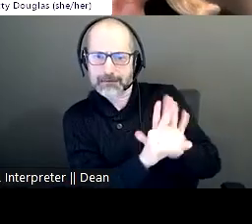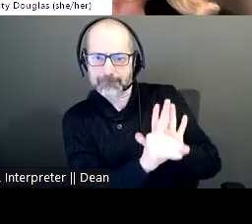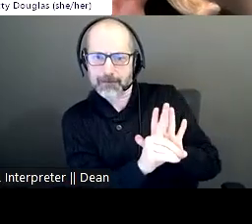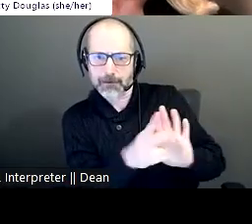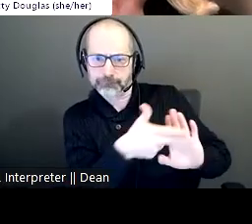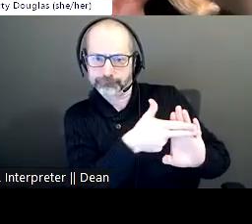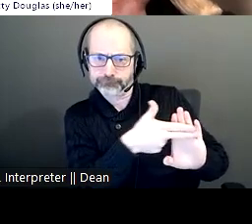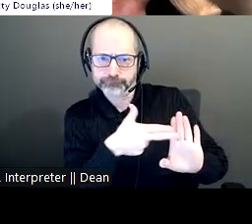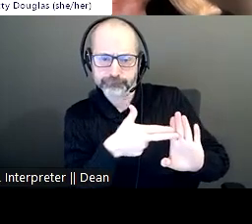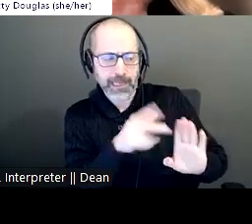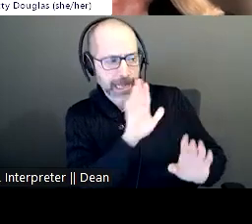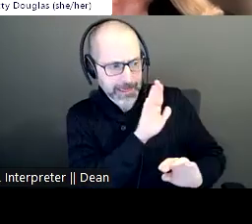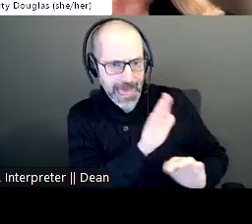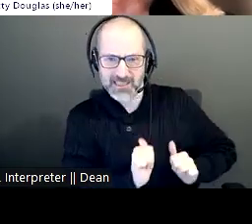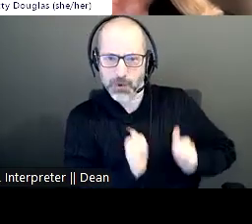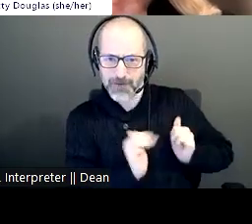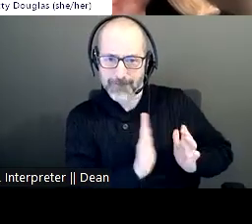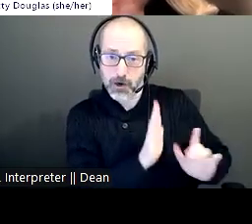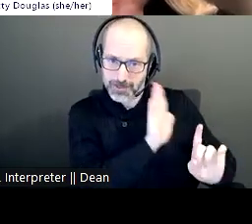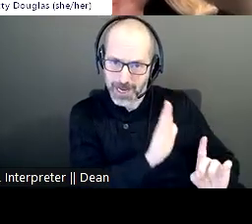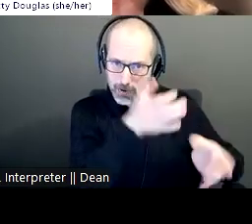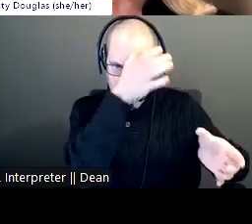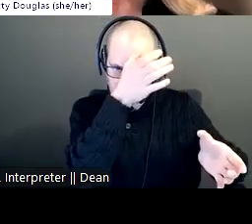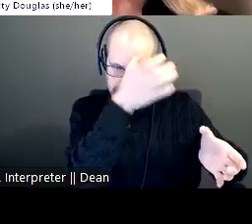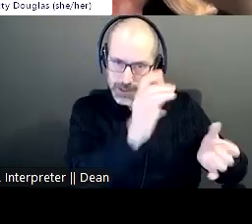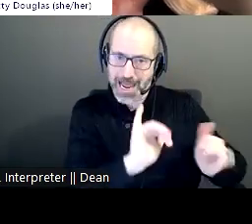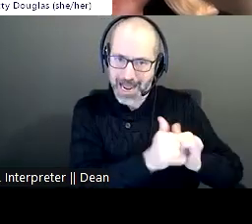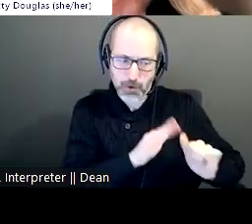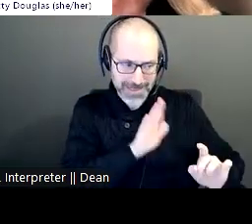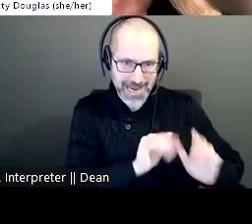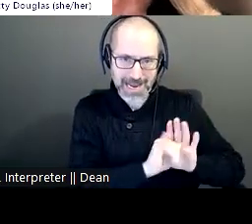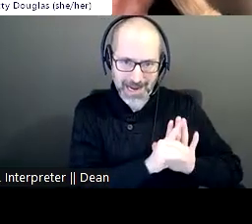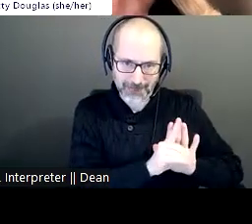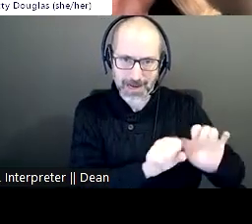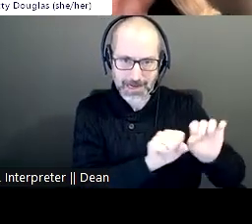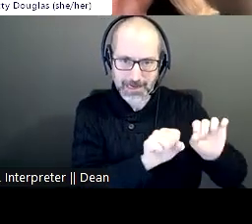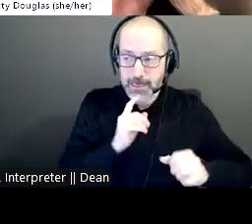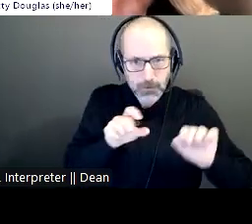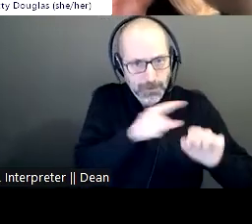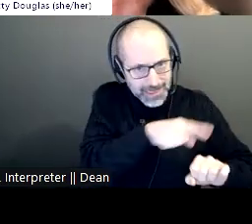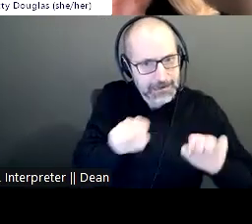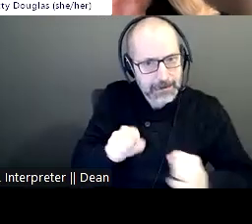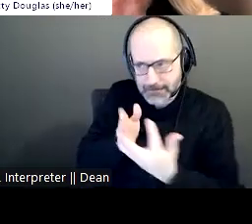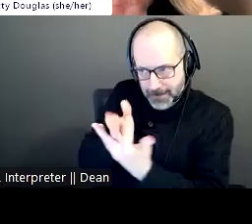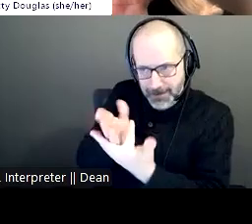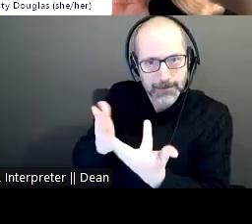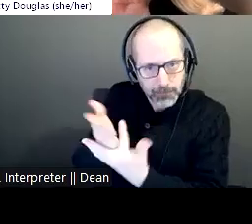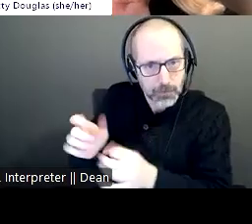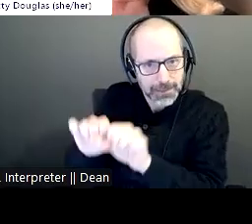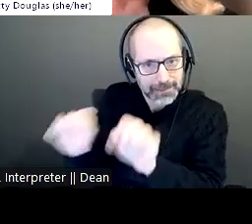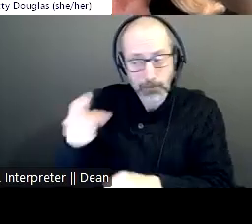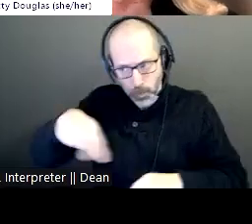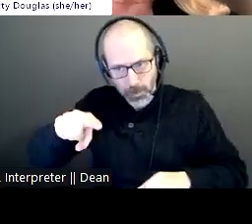l'auto-identification et augmenter les connaissances des survivantes sur elles et elles-mêmes pour connaître les façons de naviguer à travers